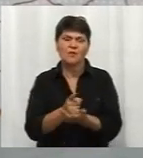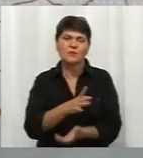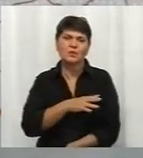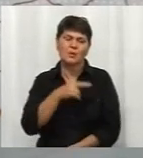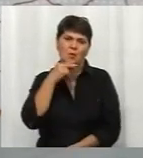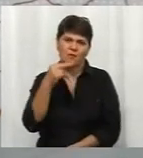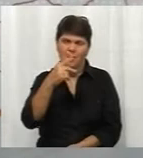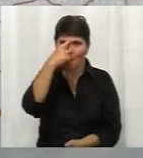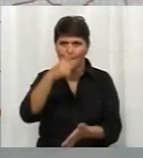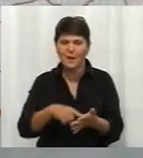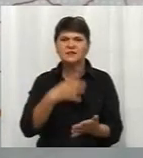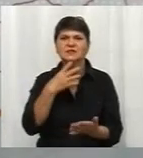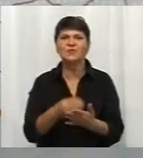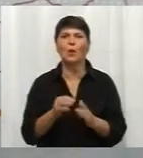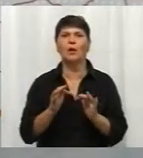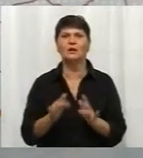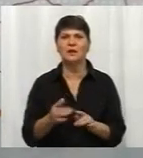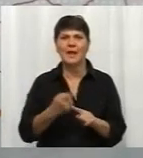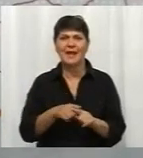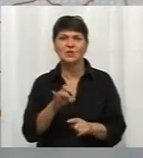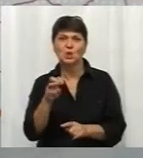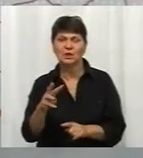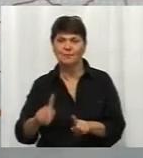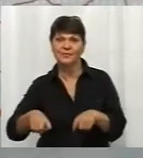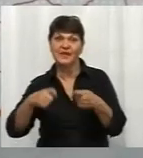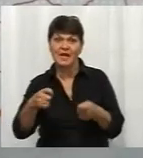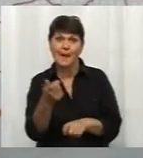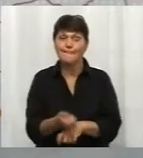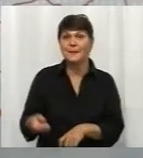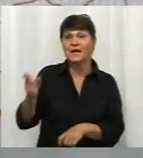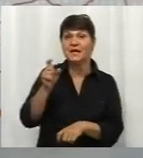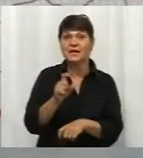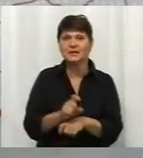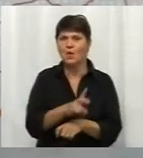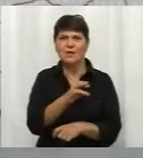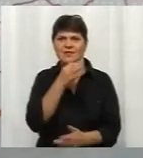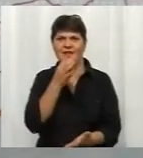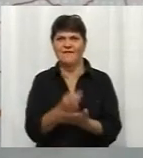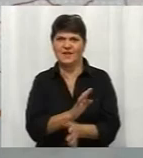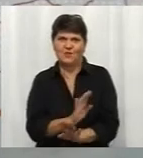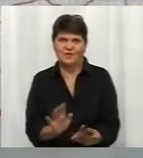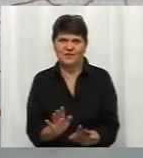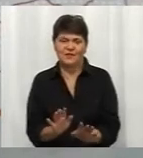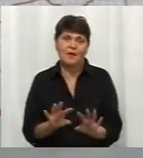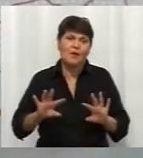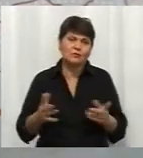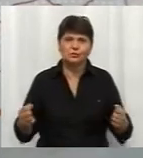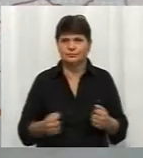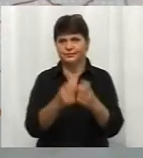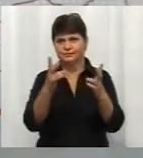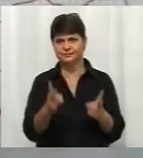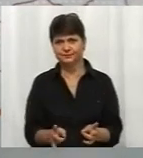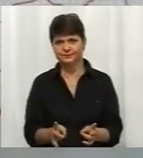і впевнені в своїх діях. Це їм дає перевагу, але не звільняє від відповідальності у разі скоєння дорожньо-транспортної